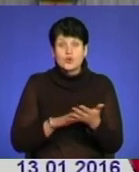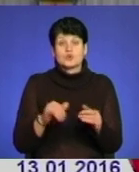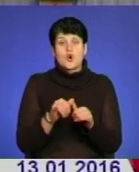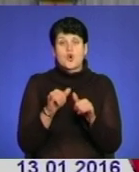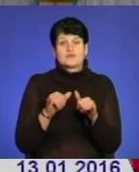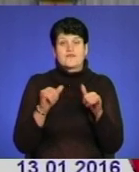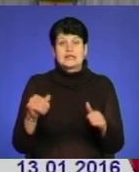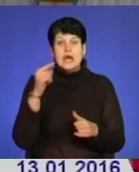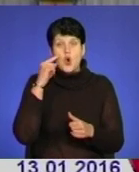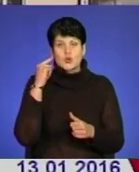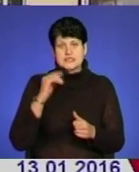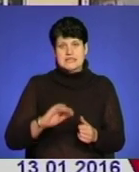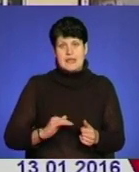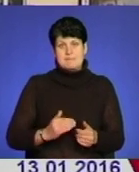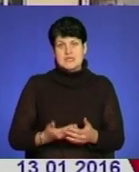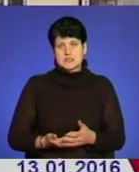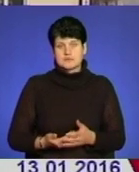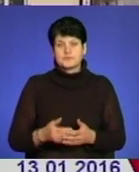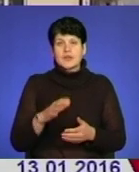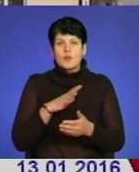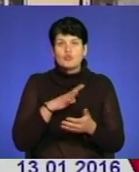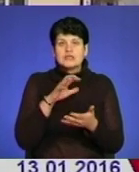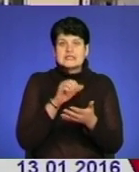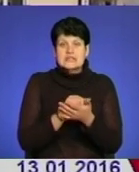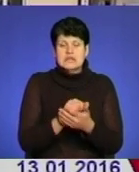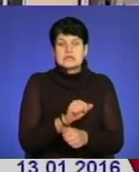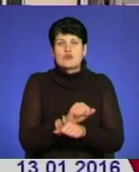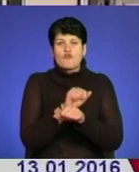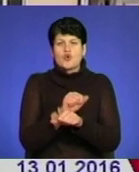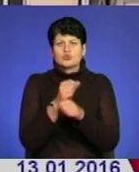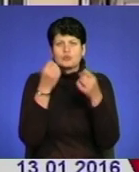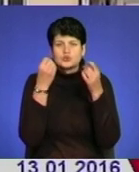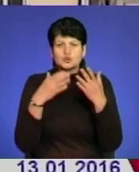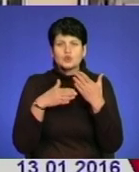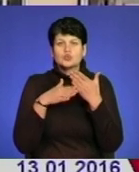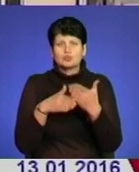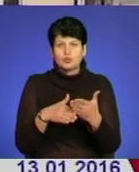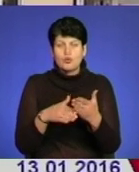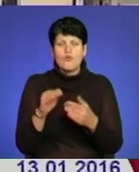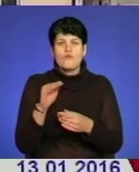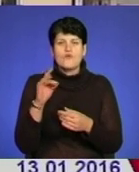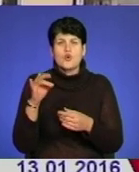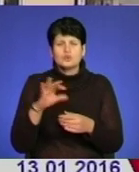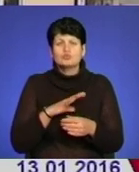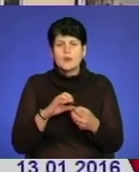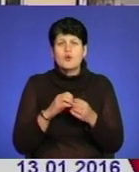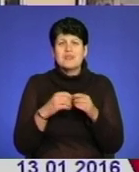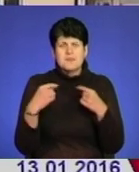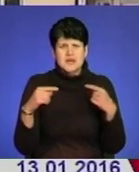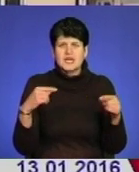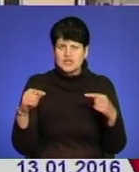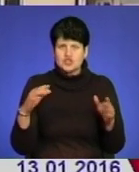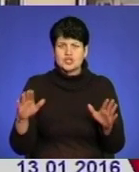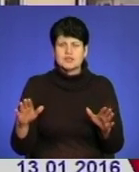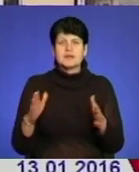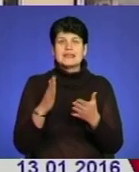розвиватися російський бізнес. Були зайняті ми фронтом, звичайно, і допомогою фронту. Були проблеми інші в нас. І є